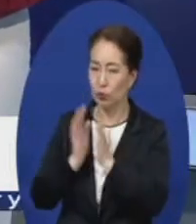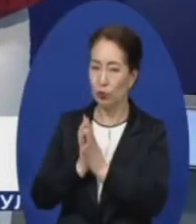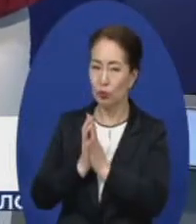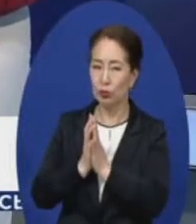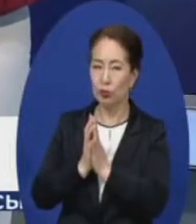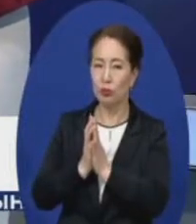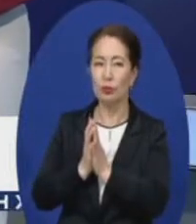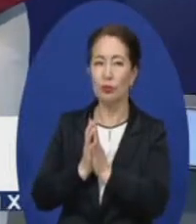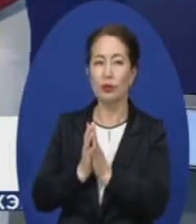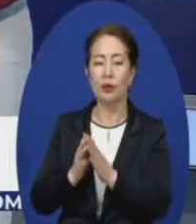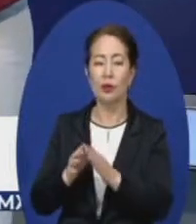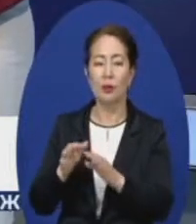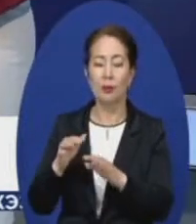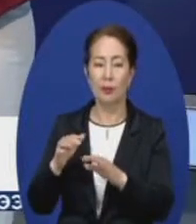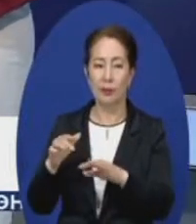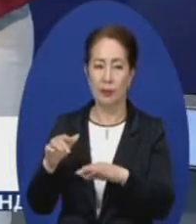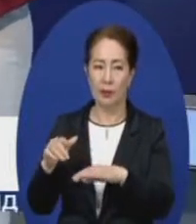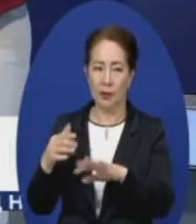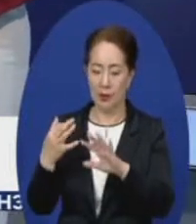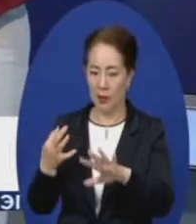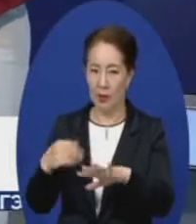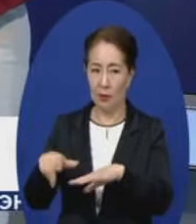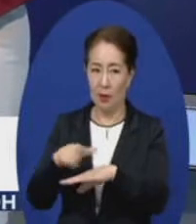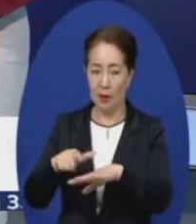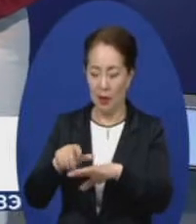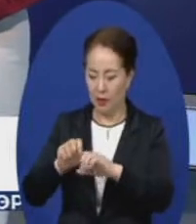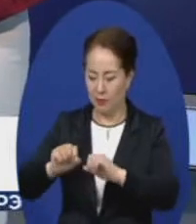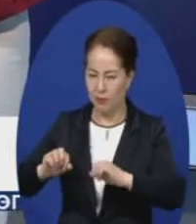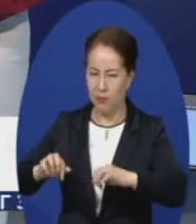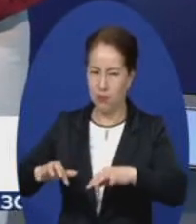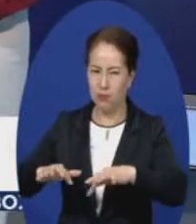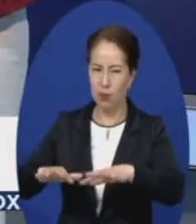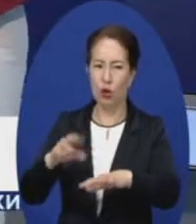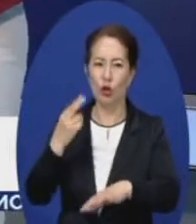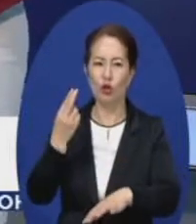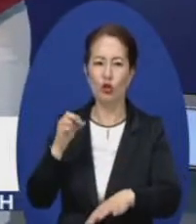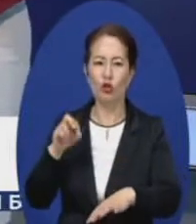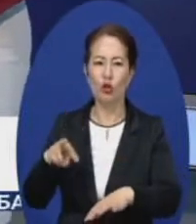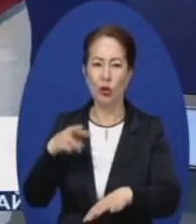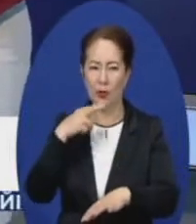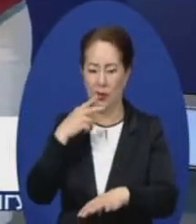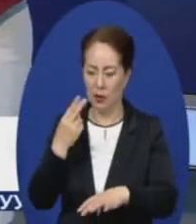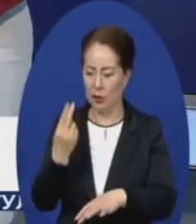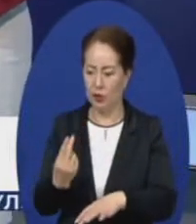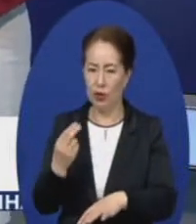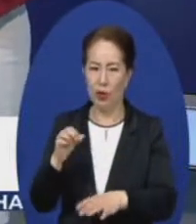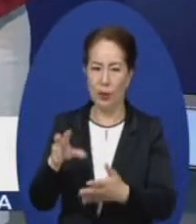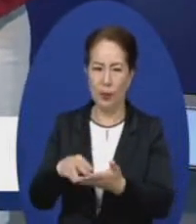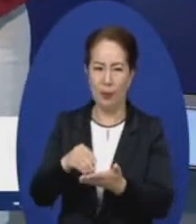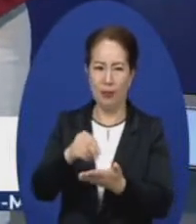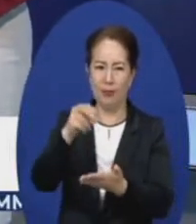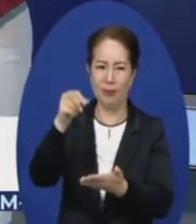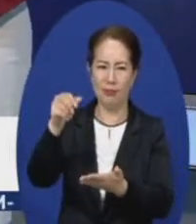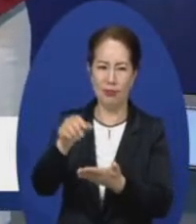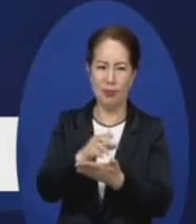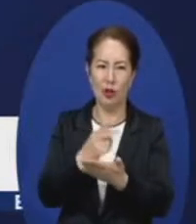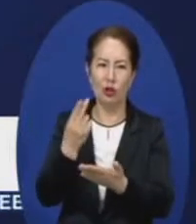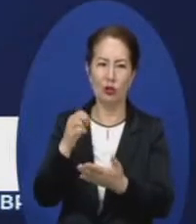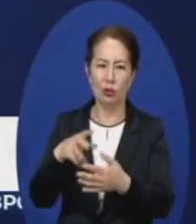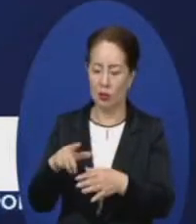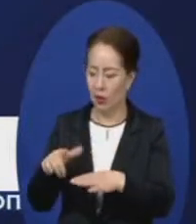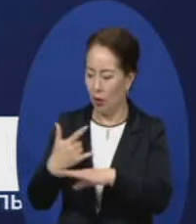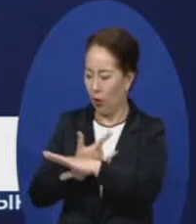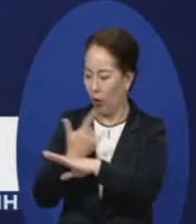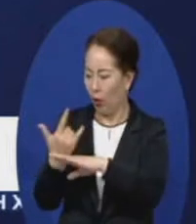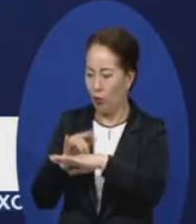нийтдээ 8 аймаг ийм газар нутаг бол хүчтэй цөлжиж байгаа гэдэг мэдээллийг та бүхэнд бас үзүүлье. Өөрөөр хэлэх юм бол ихэвчлэн говийн одоо